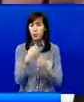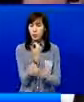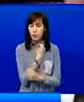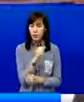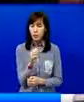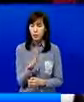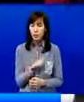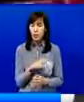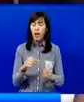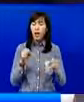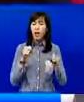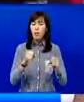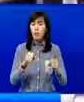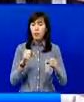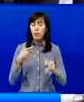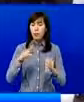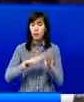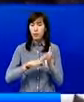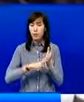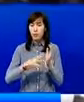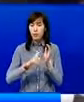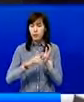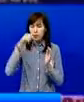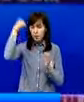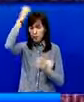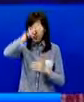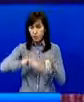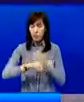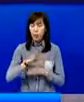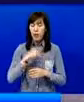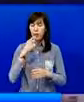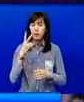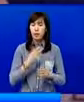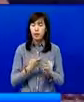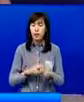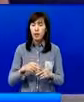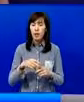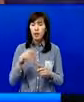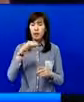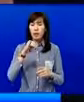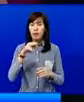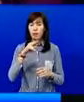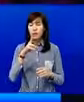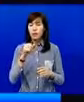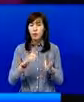жеткен. Кәсіпқой рингке 1997 жылы шықты. Айта кетейік, ол кезде Дычко небәрі